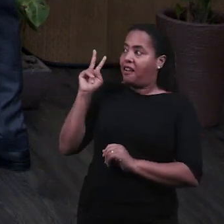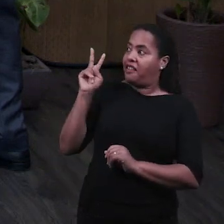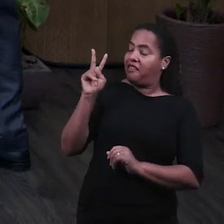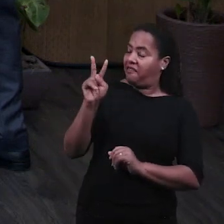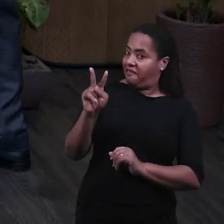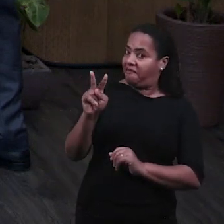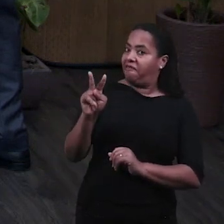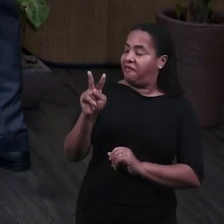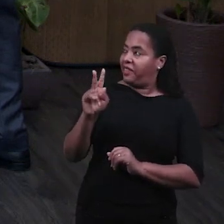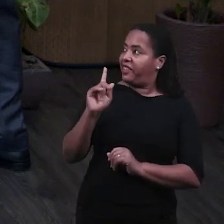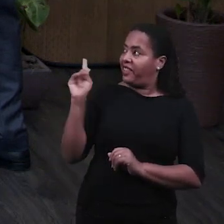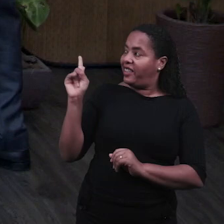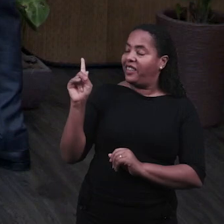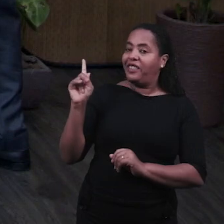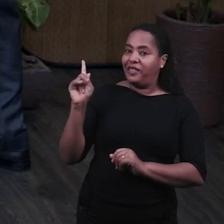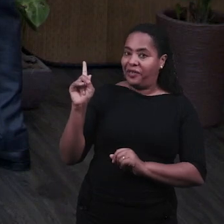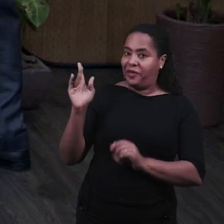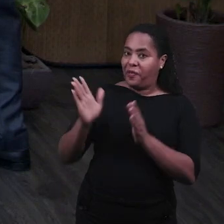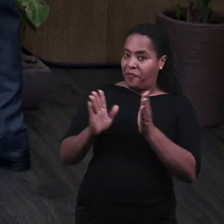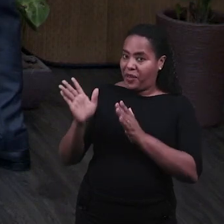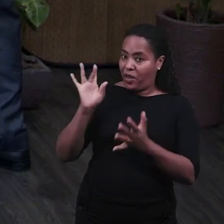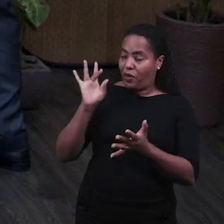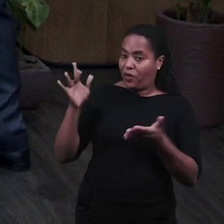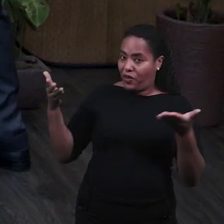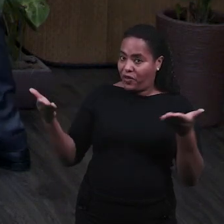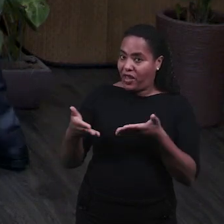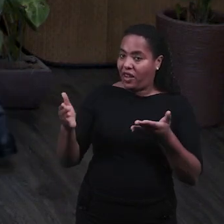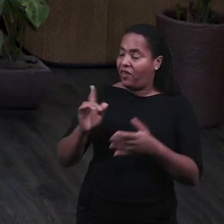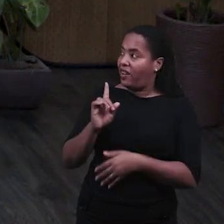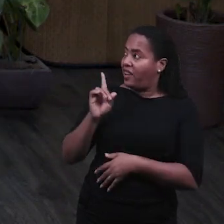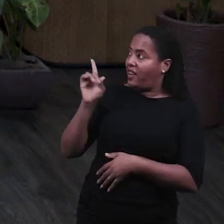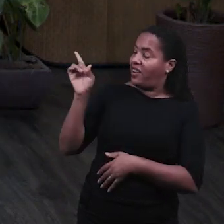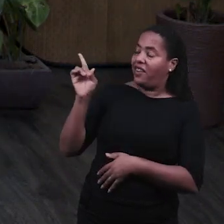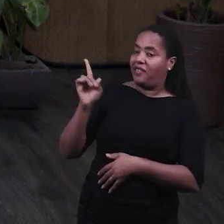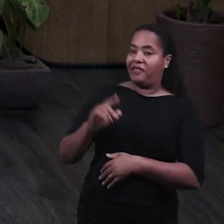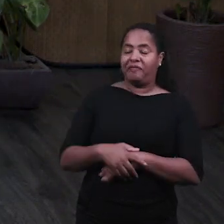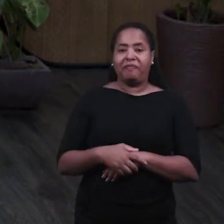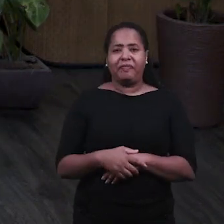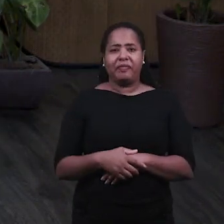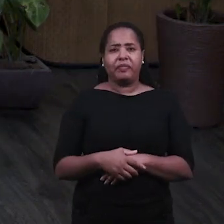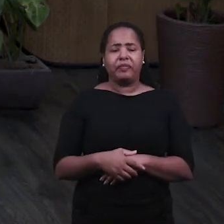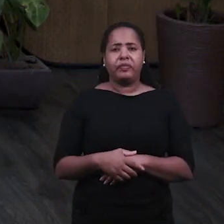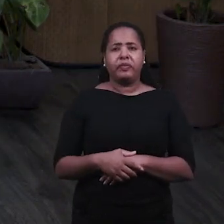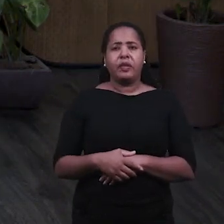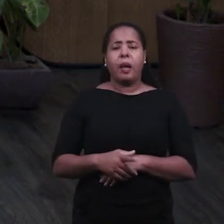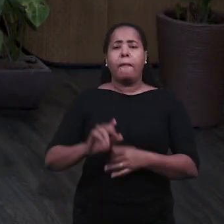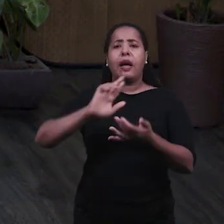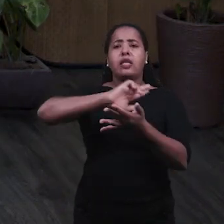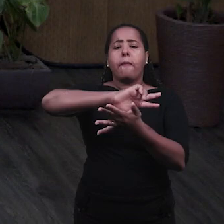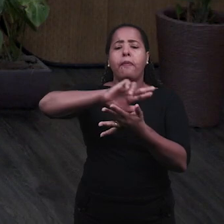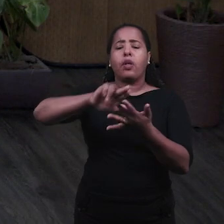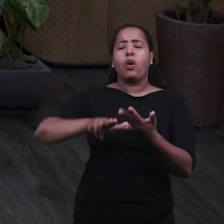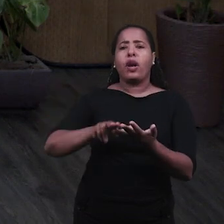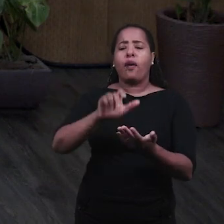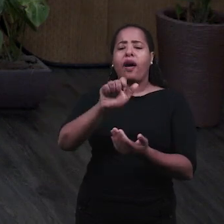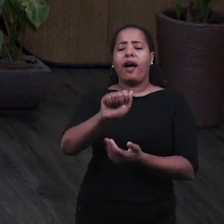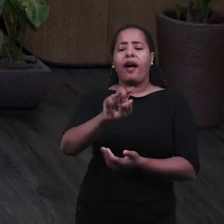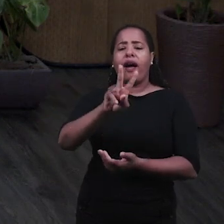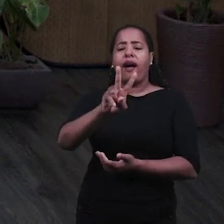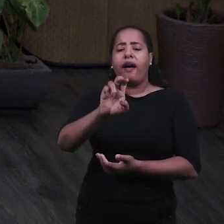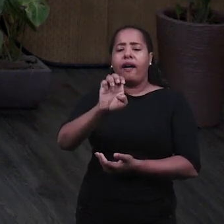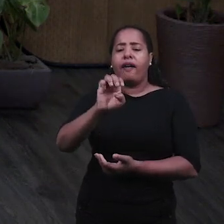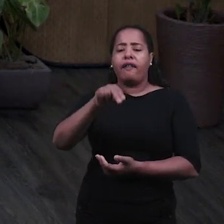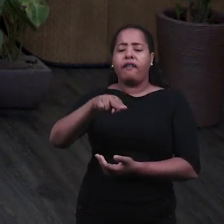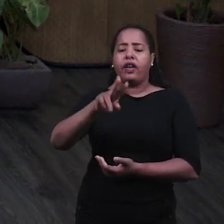béatitude. Donc, une vue des jours actuels de cette côte des paraboles, appelée au